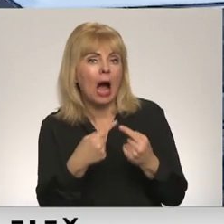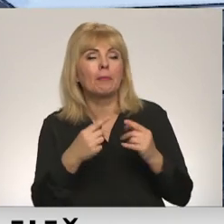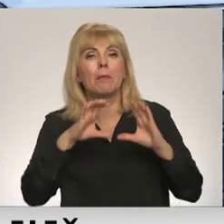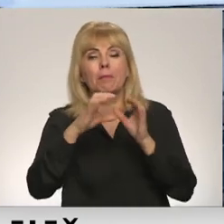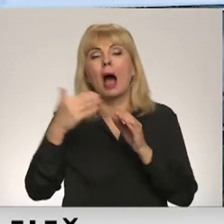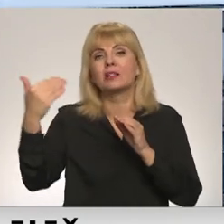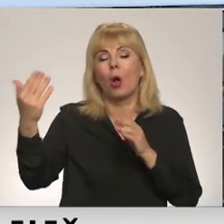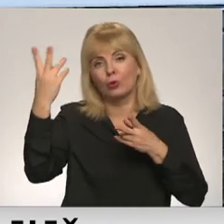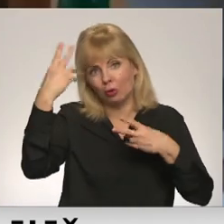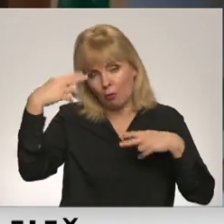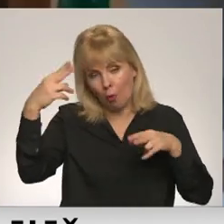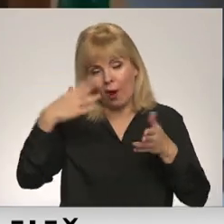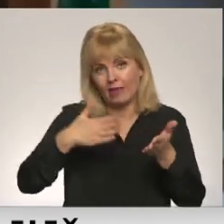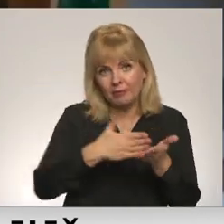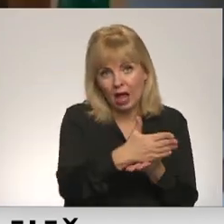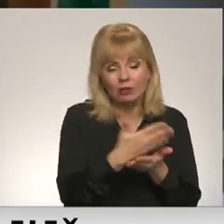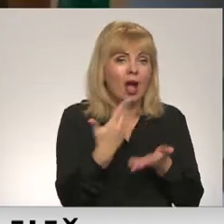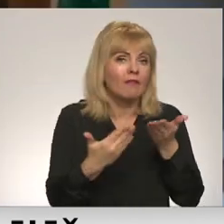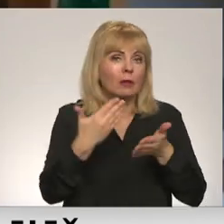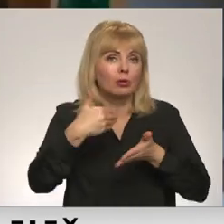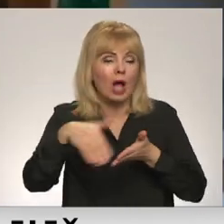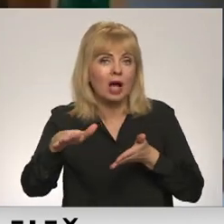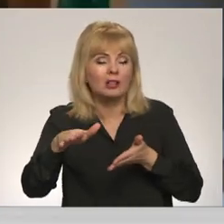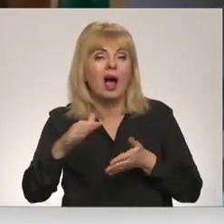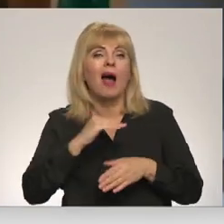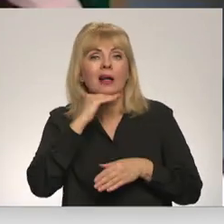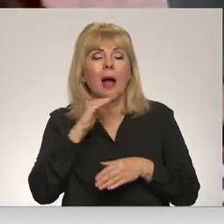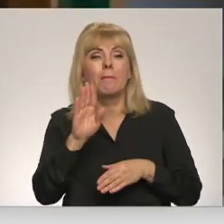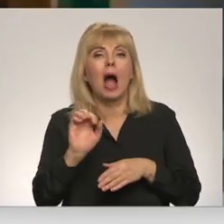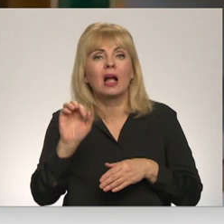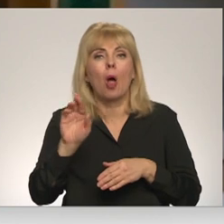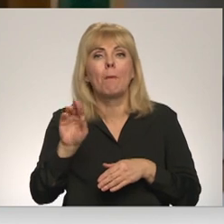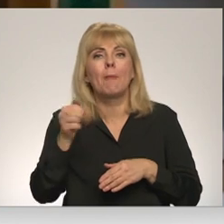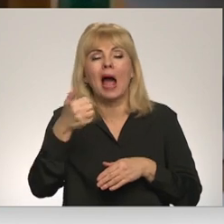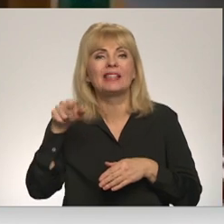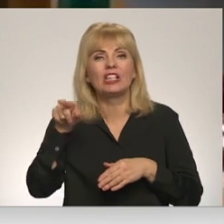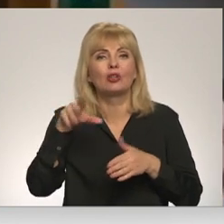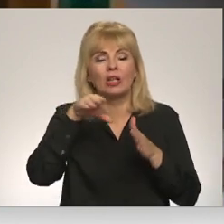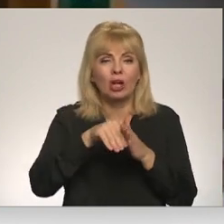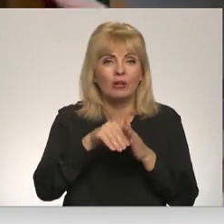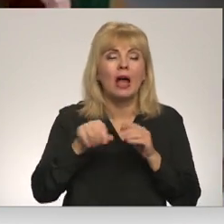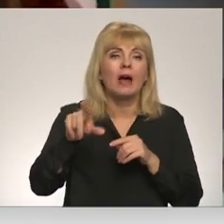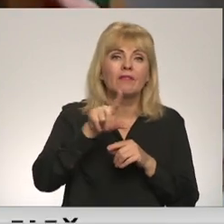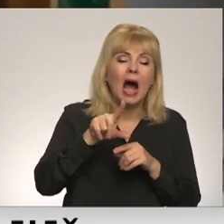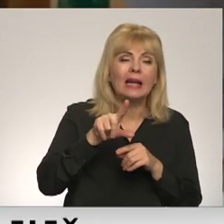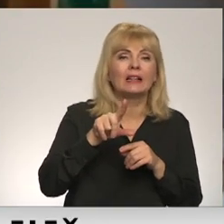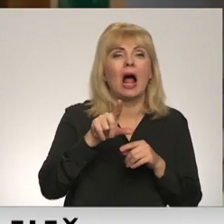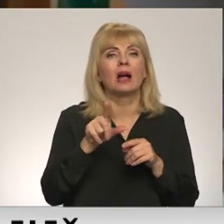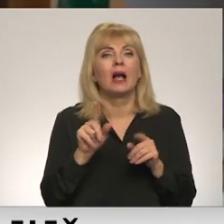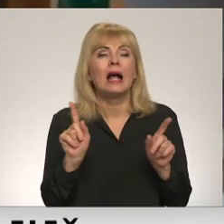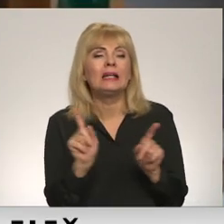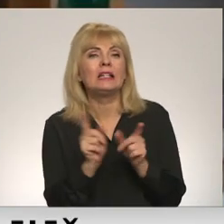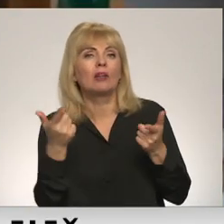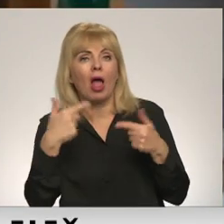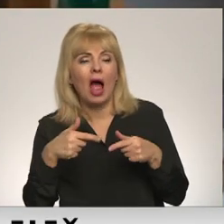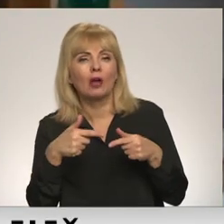pasaules tendencēm. Varbūt jāatsakās no tā klasiskā bakalaura maģistra doktora tā ietvara, bet taisi vairāk intensīvi īsa